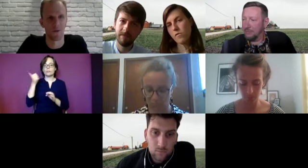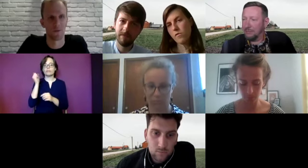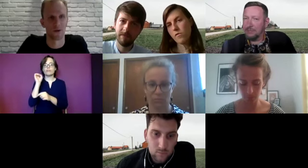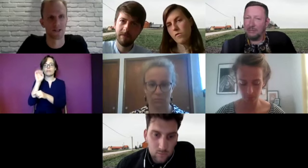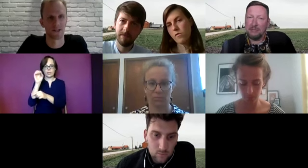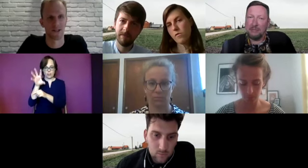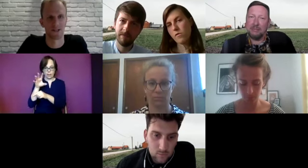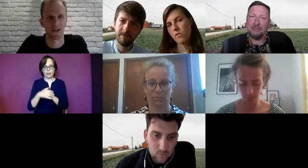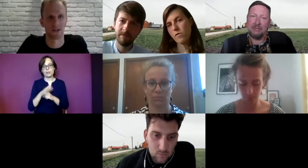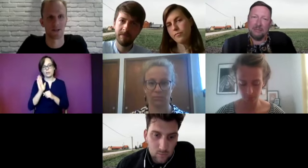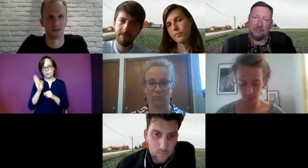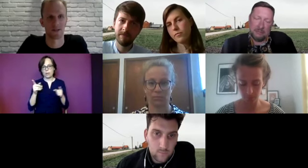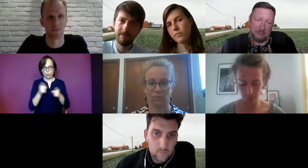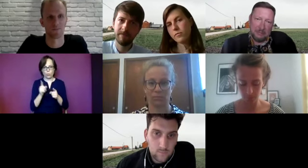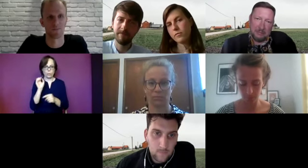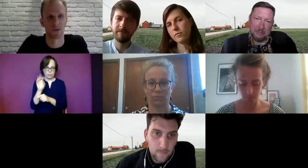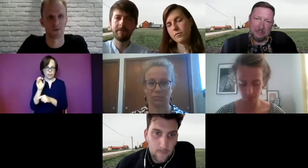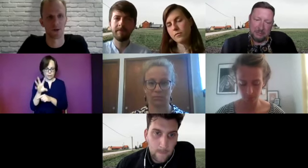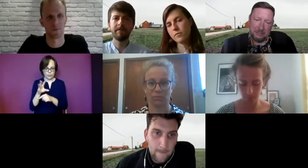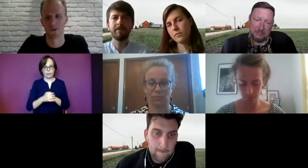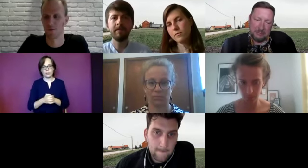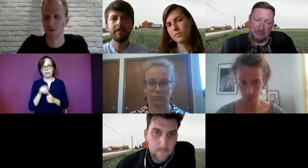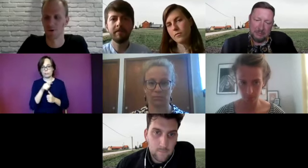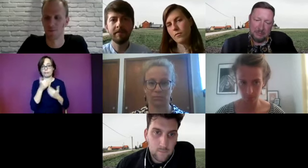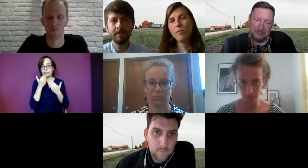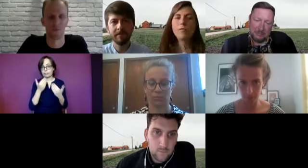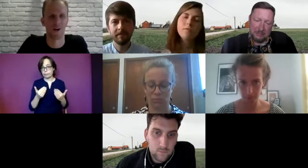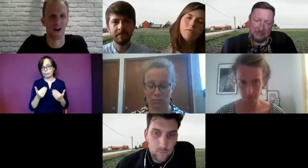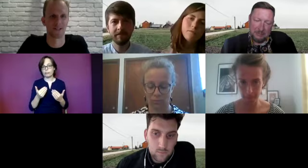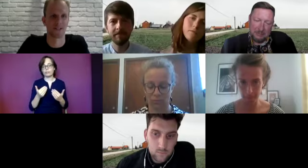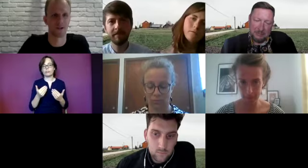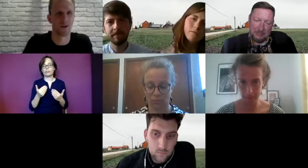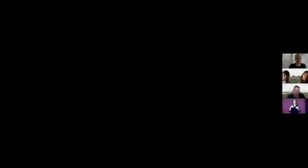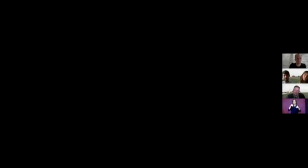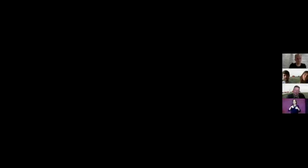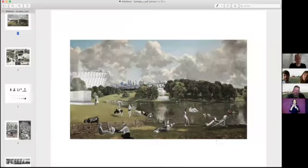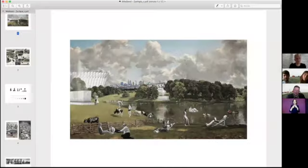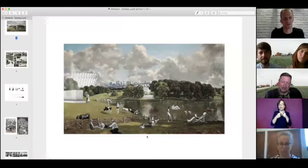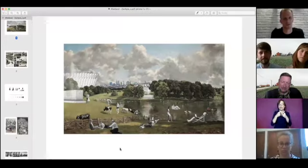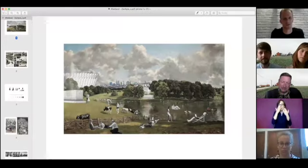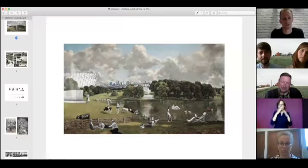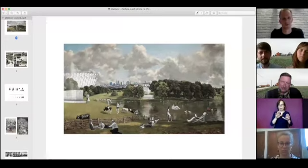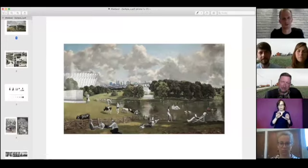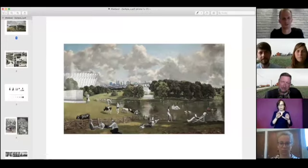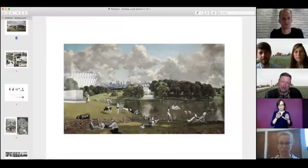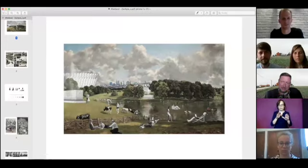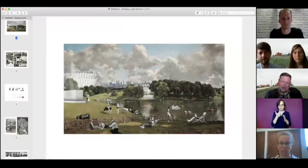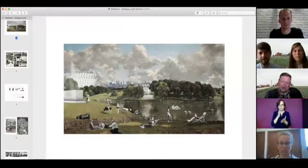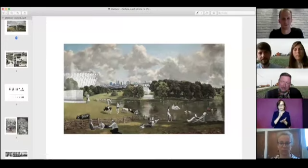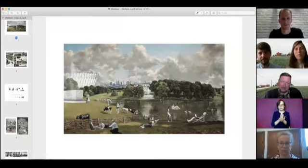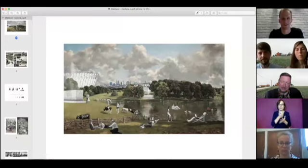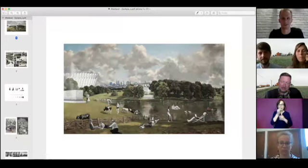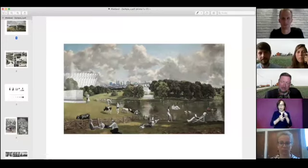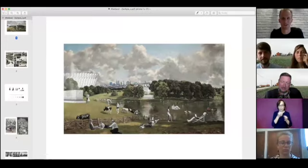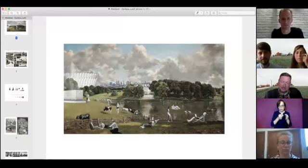małą prezentację, dzięki której będziemy mogli trochę pokazać, nie tylko opowiedzieć, czym